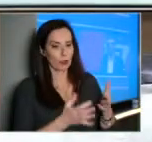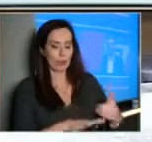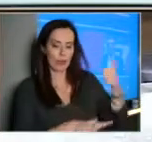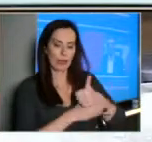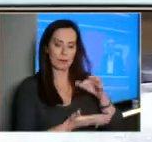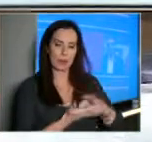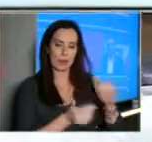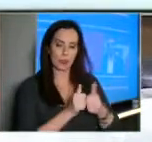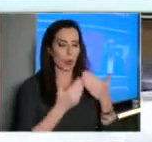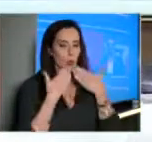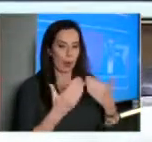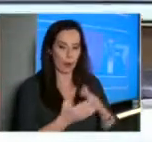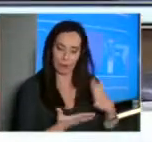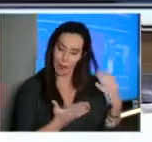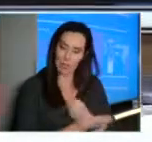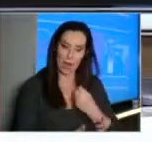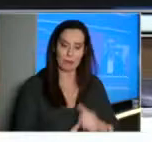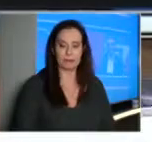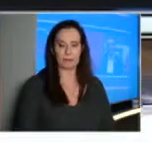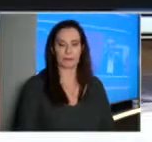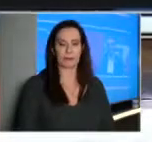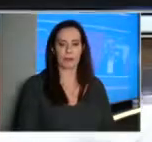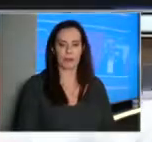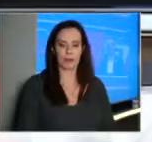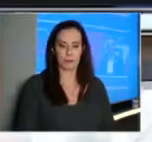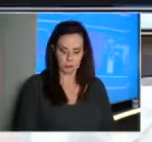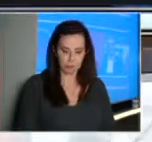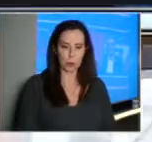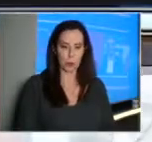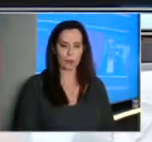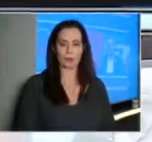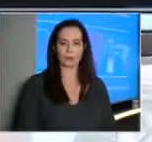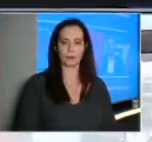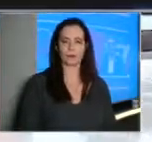משרד התרבות והספורט, תודה רבה ובהצלחה. תודה רבה.